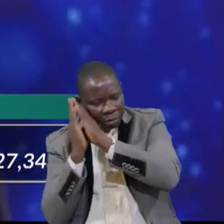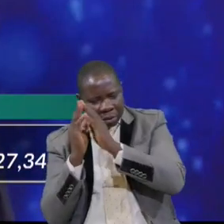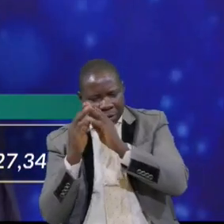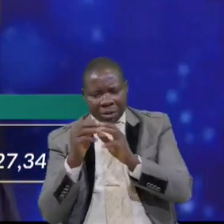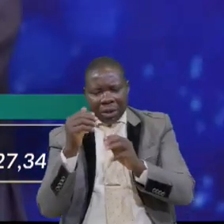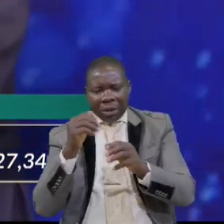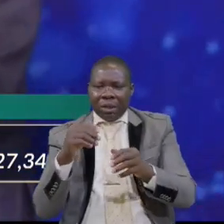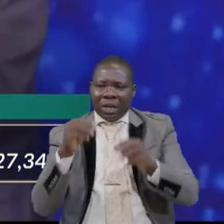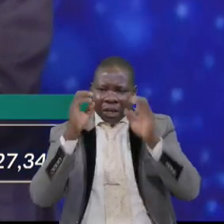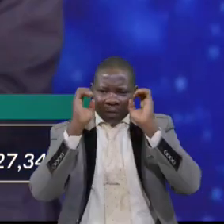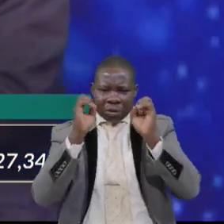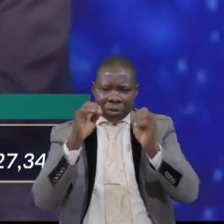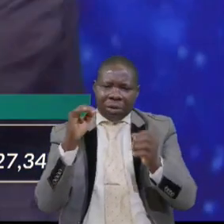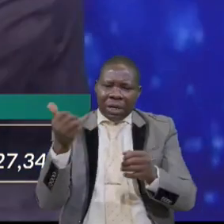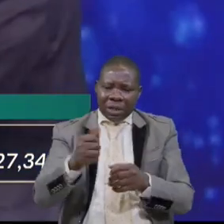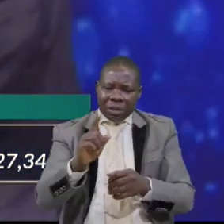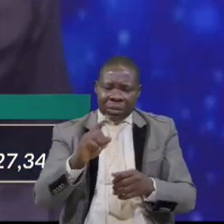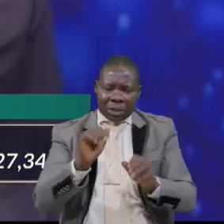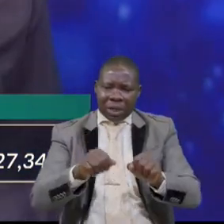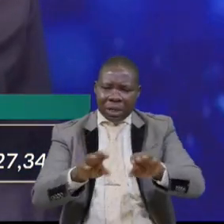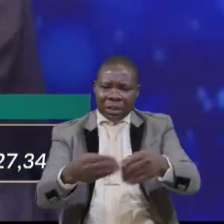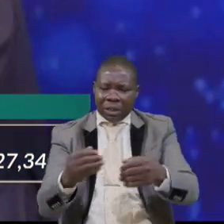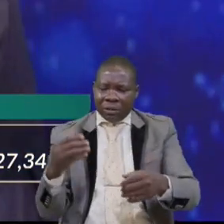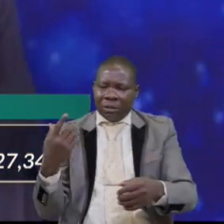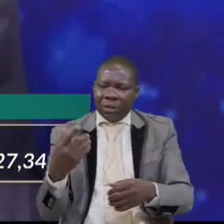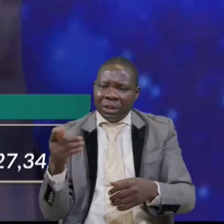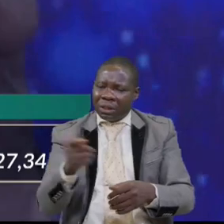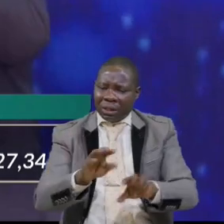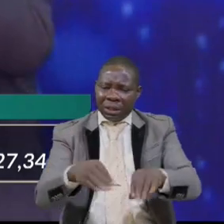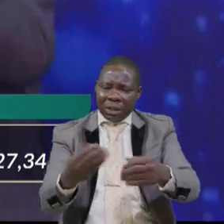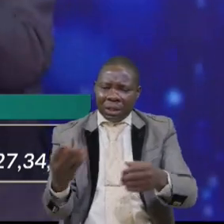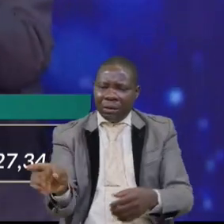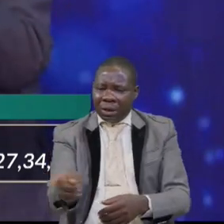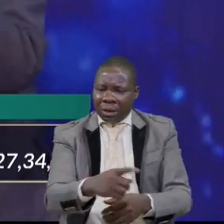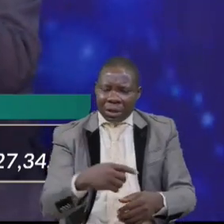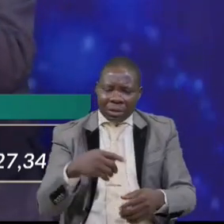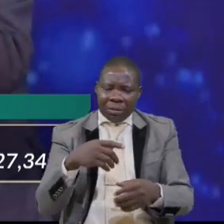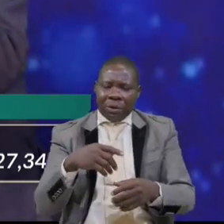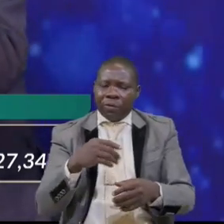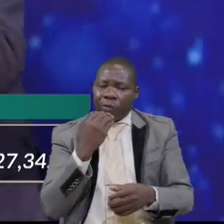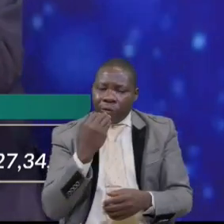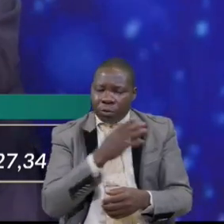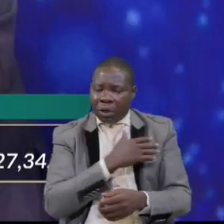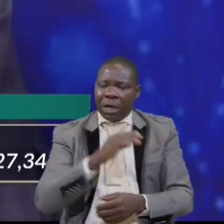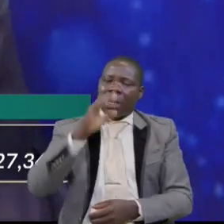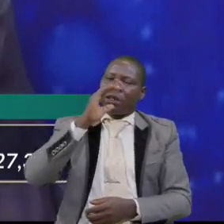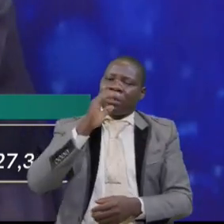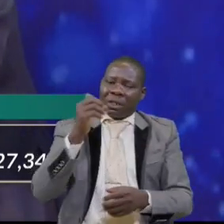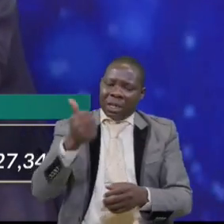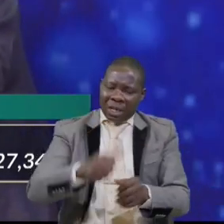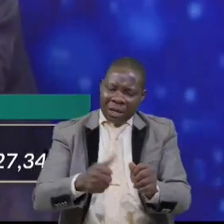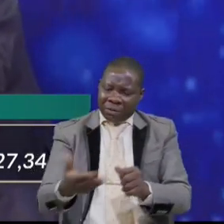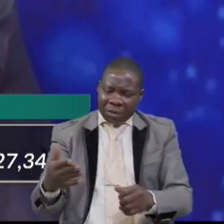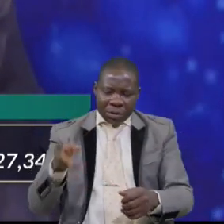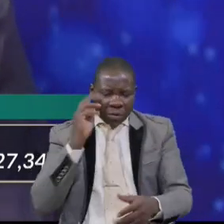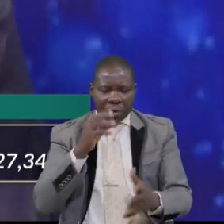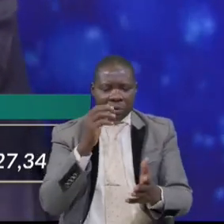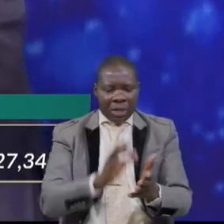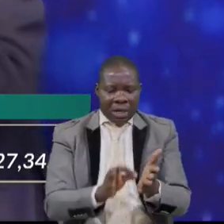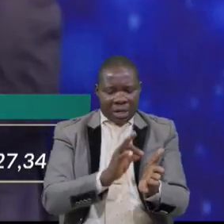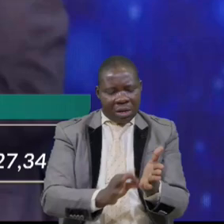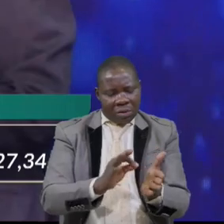des Chaldéens. Et il les a donné ses devoirs, ses boissons et ses repas. Tout était calculé pour